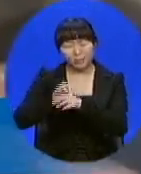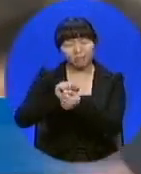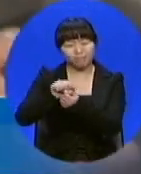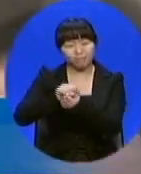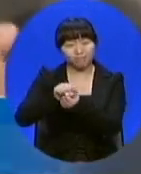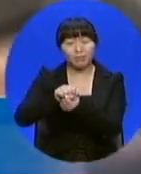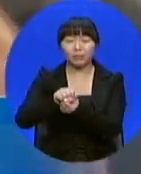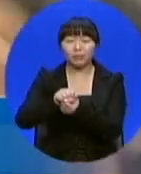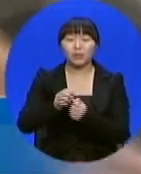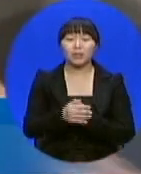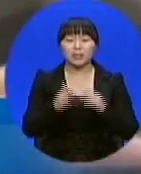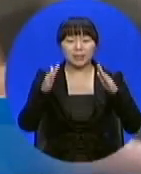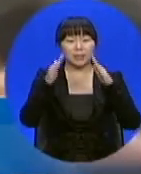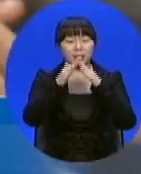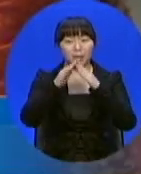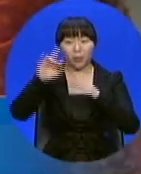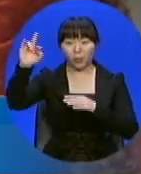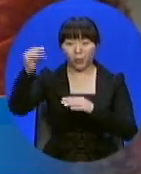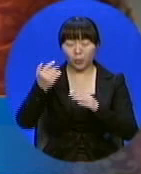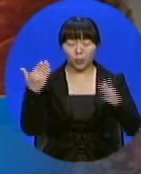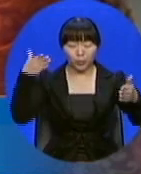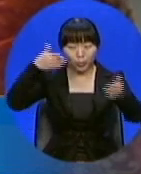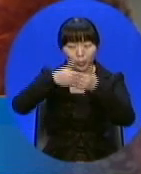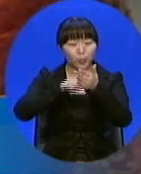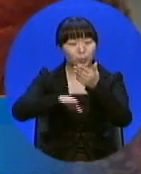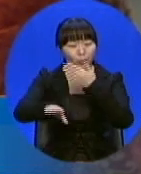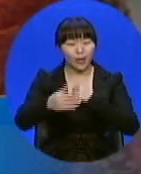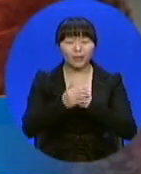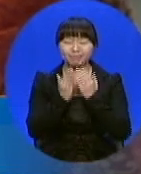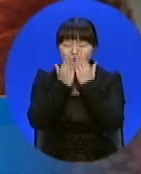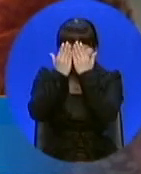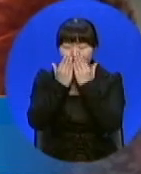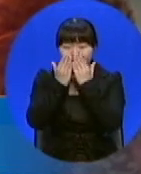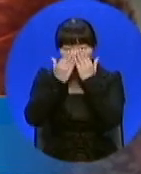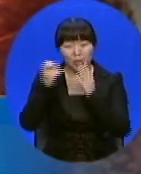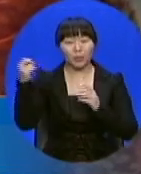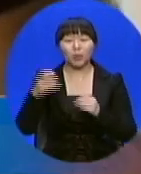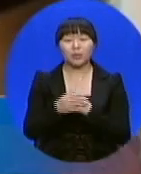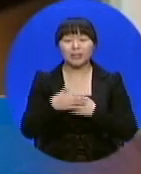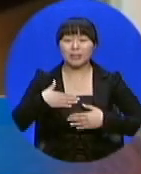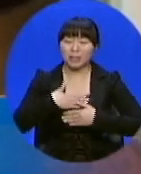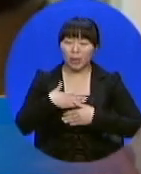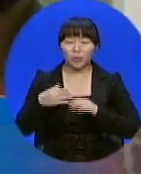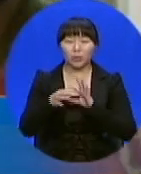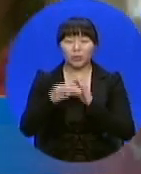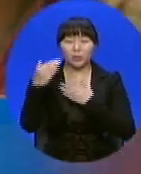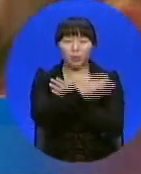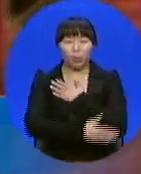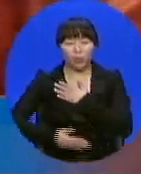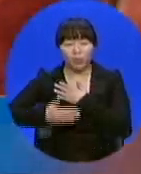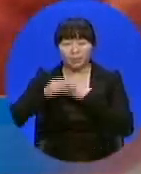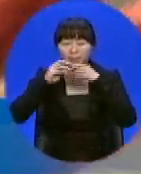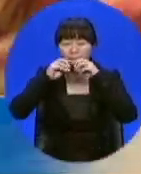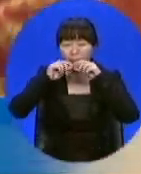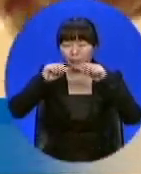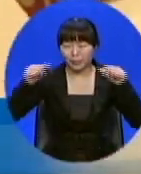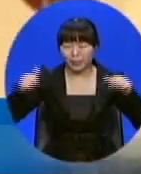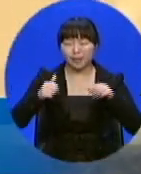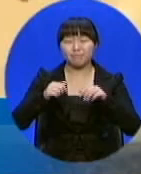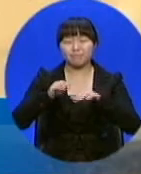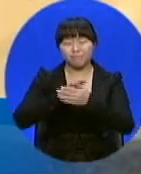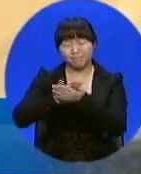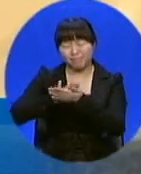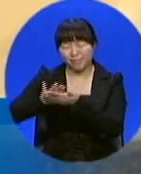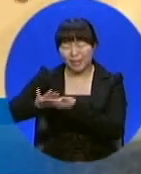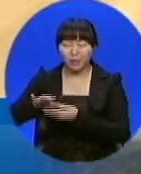소독해 주시고 집에 이제 돌아오신 경우에는 이제 세안을 해 주신다든지 이제 샤워를 통해서 이제 몸에 묻은 미세먼지를 좀 제거할 수